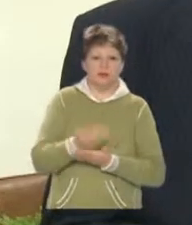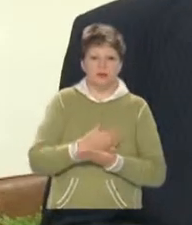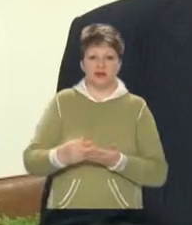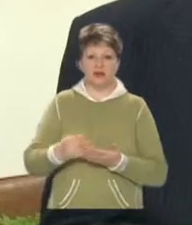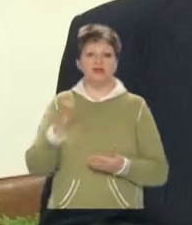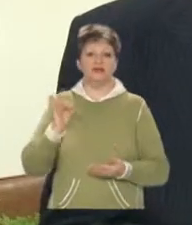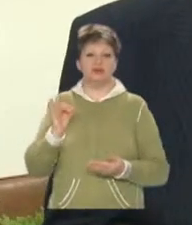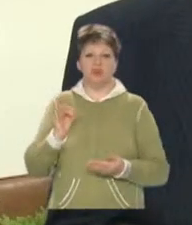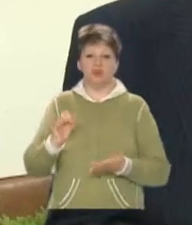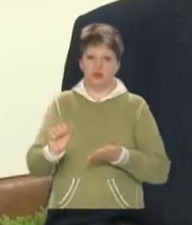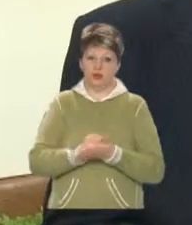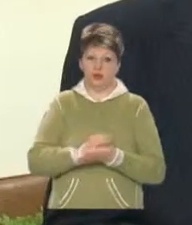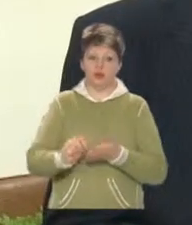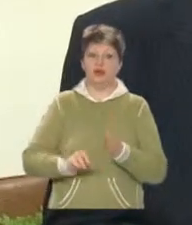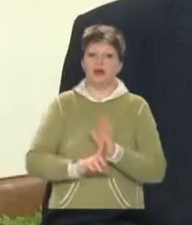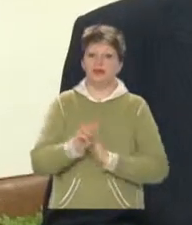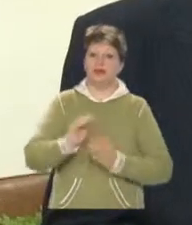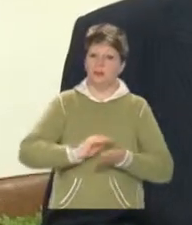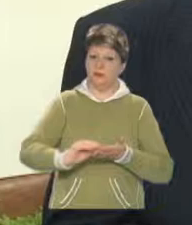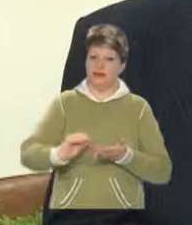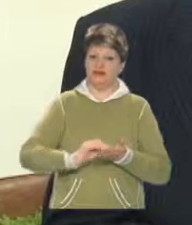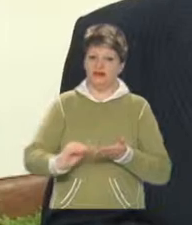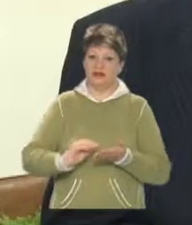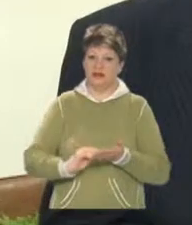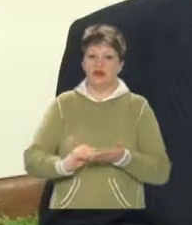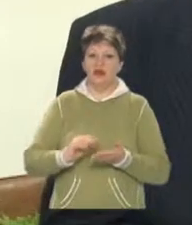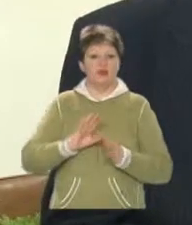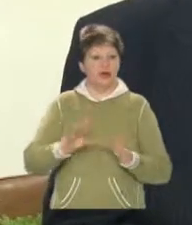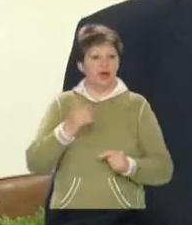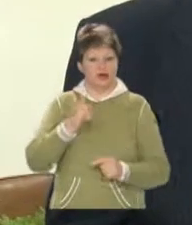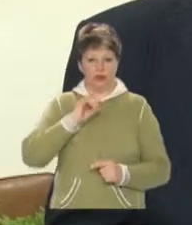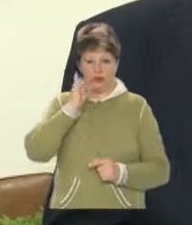до її написання. Писалася вона, звичайно, не один рік.